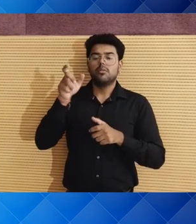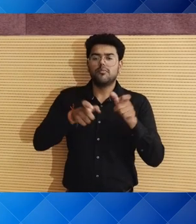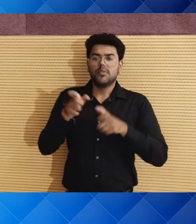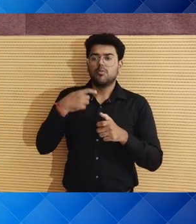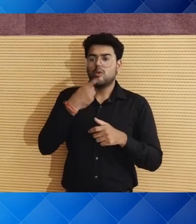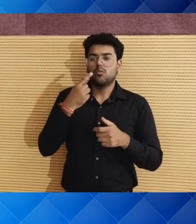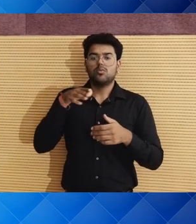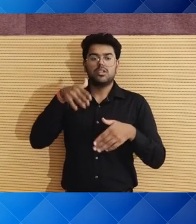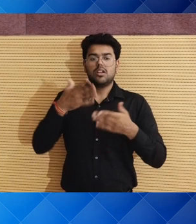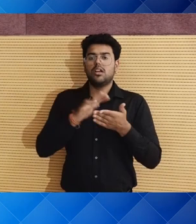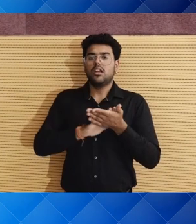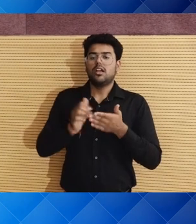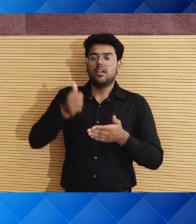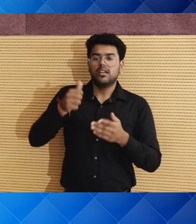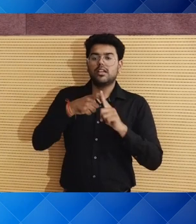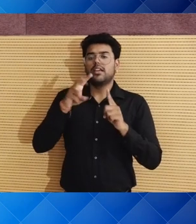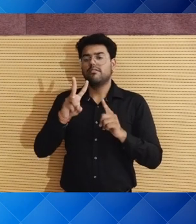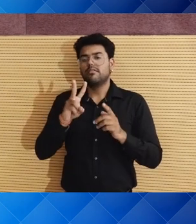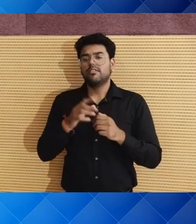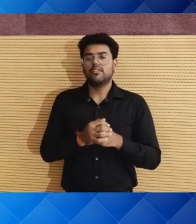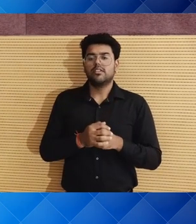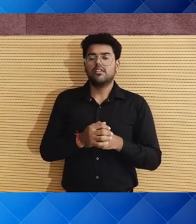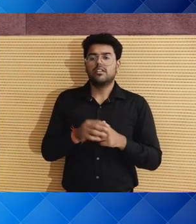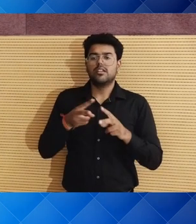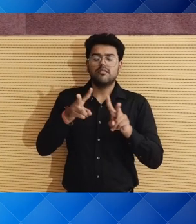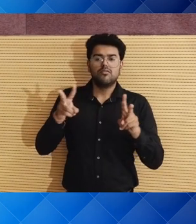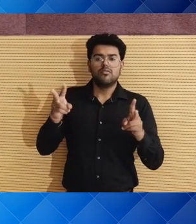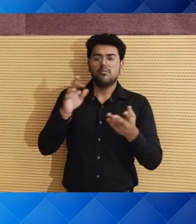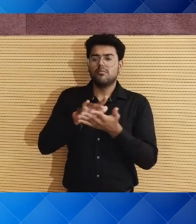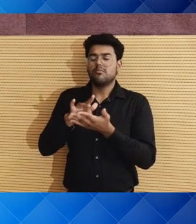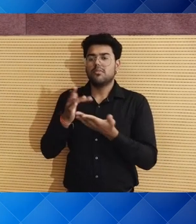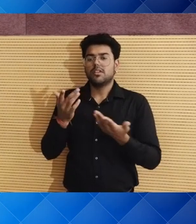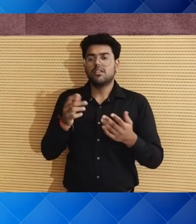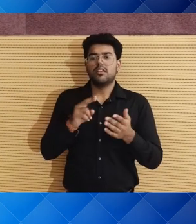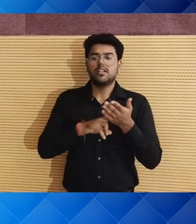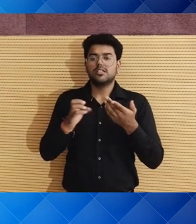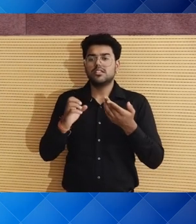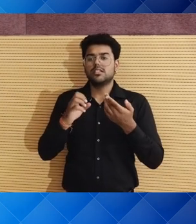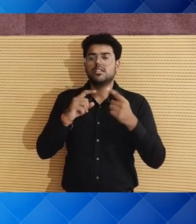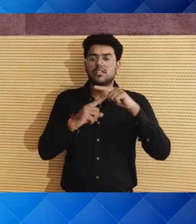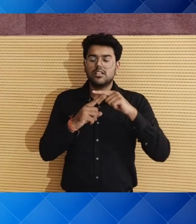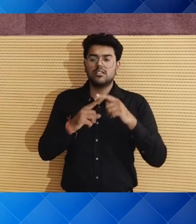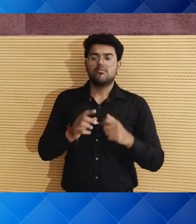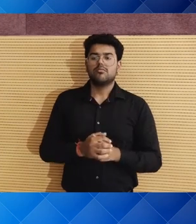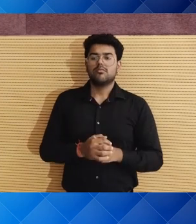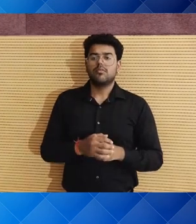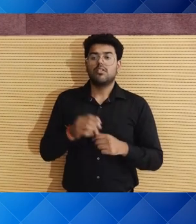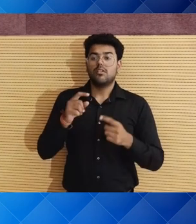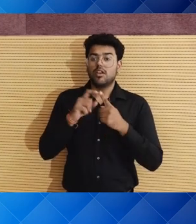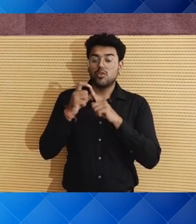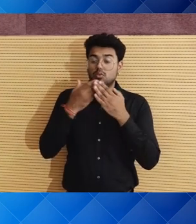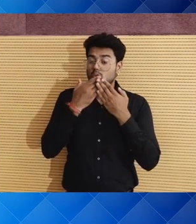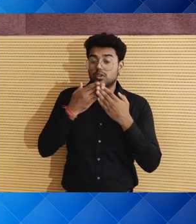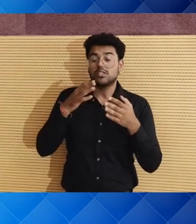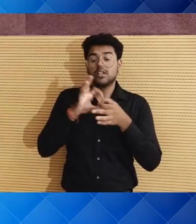जो यहाँ पे हेड हैं, केंद्रीय विद्यालय समिति, नवोदय विद्यालय समिति, NCT और जितने भी शिक्षा जगत से